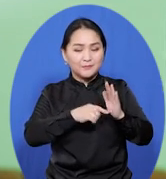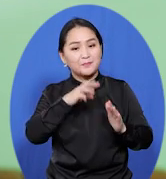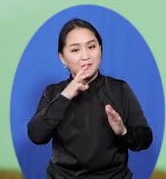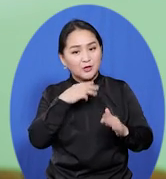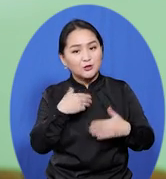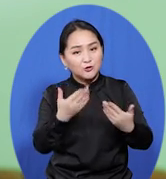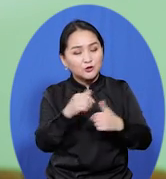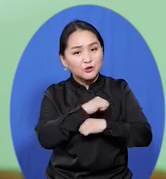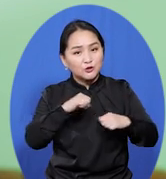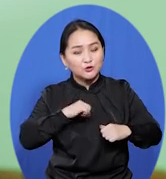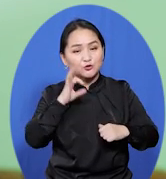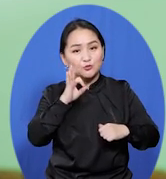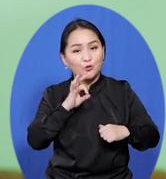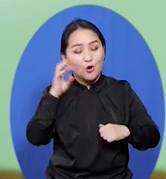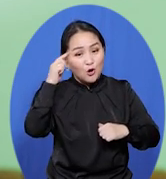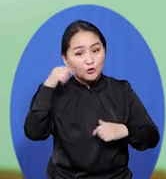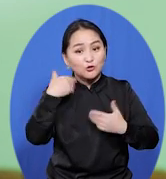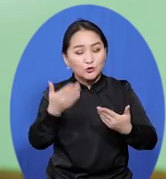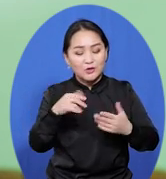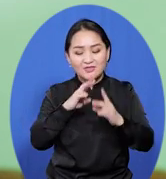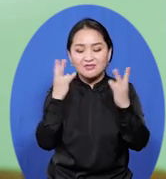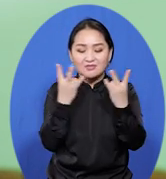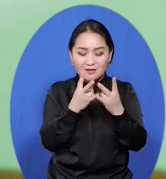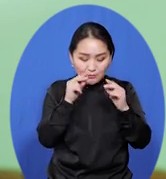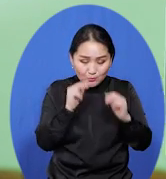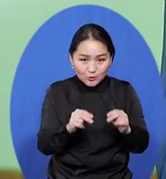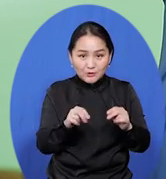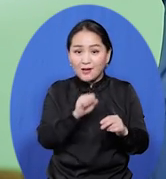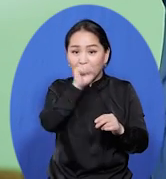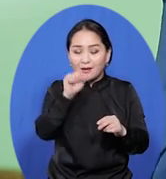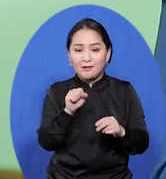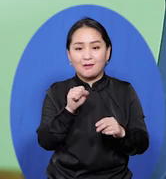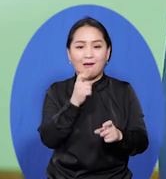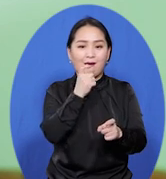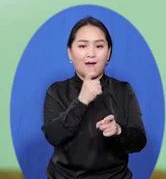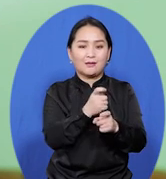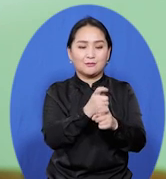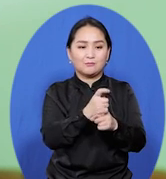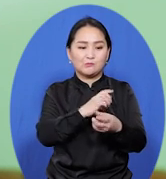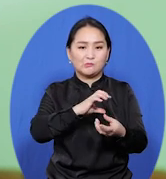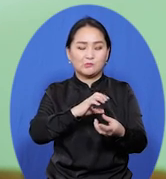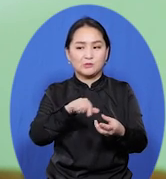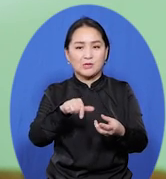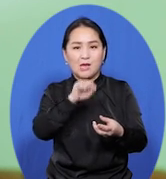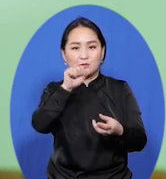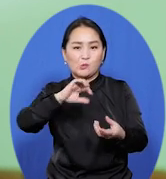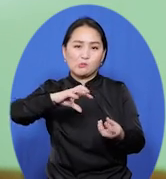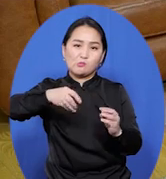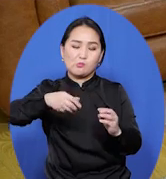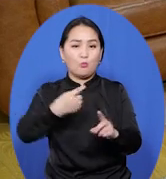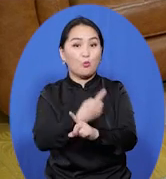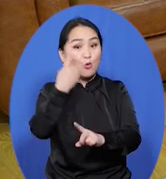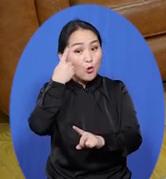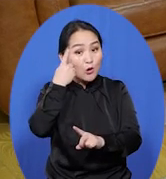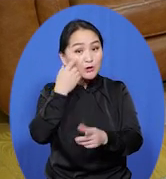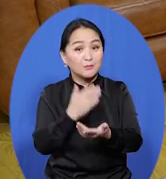сурулж ирж иргэдэд бас ойлгуулж байгаа. Өнөөдөр яг нийгэм дээр байгаа асуудал чинь нөгөө халамжийг бошгих талаас нь бас ярьж байгаа хүмүүс байна тийм ээ.